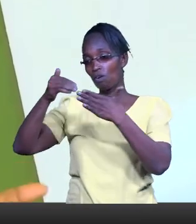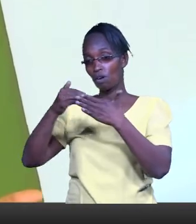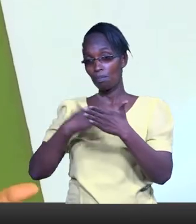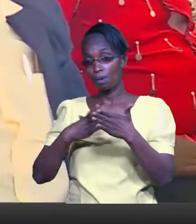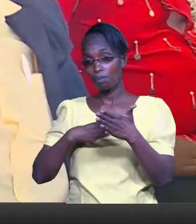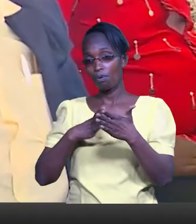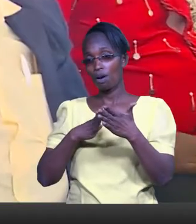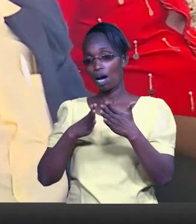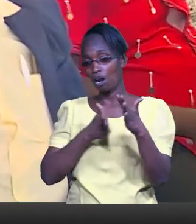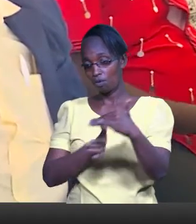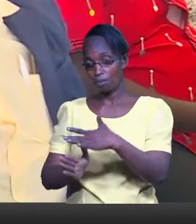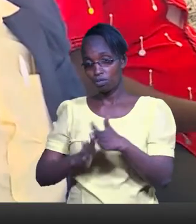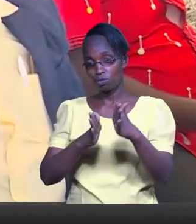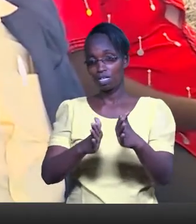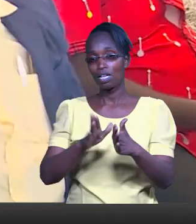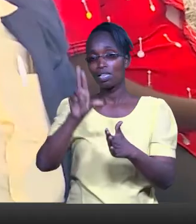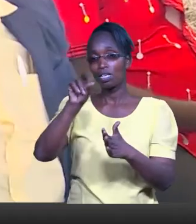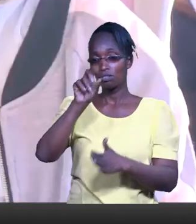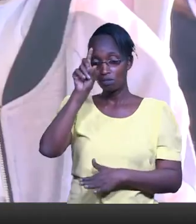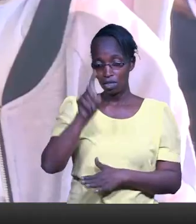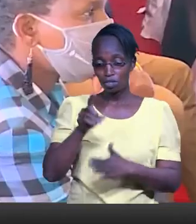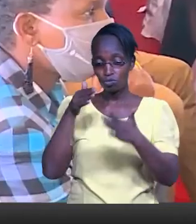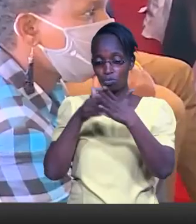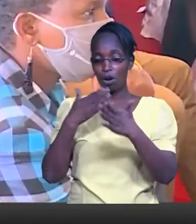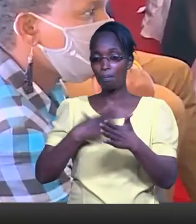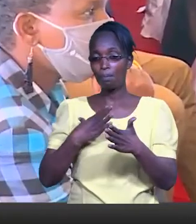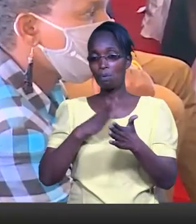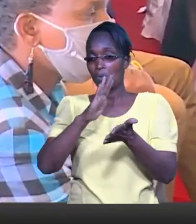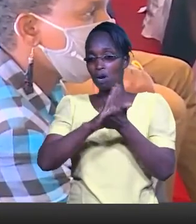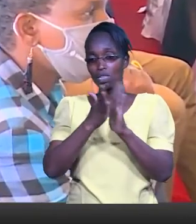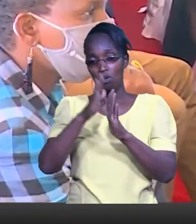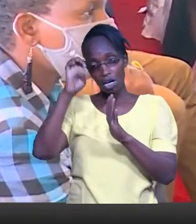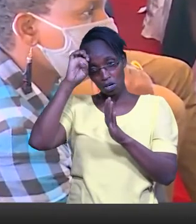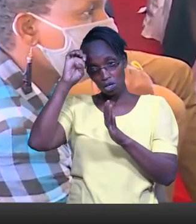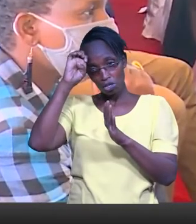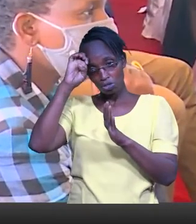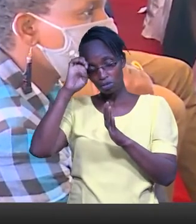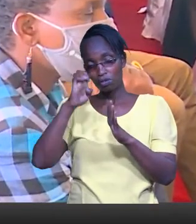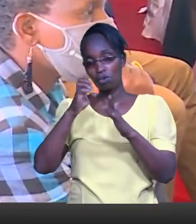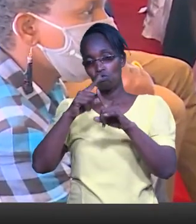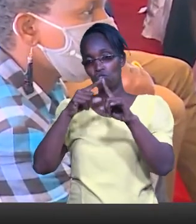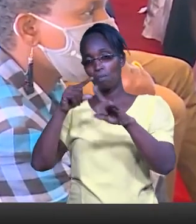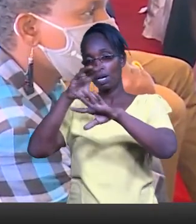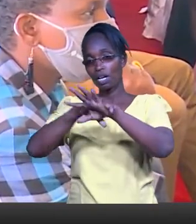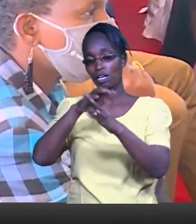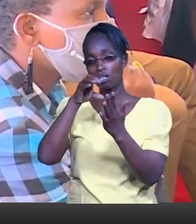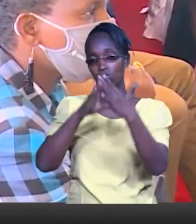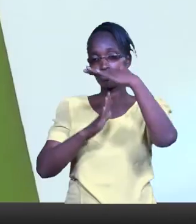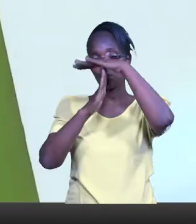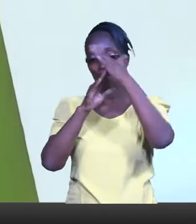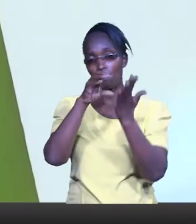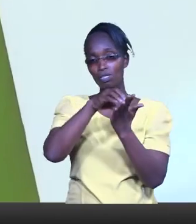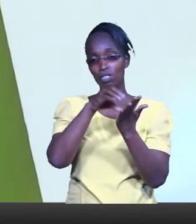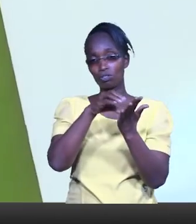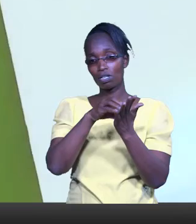a chance. And nakuwa amna haja ya kuwafungia walio na elimu ya chini kuania viti, kwani siasa ni weledi wa kiakili.